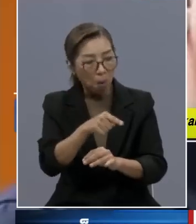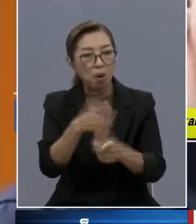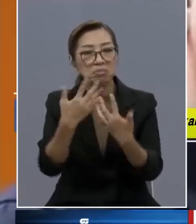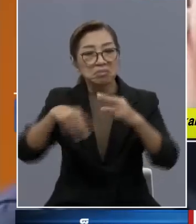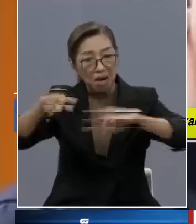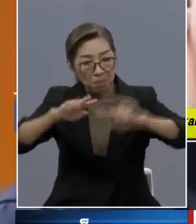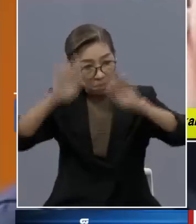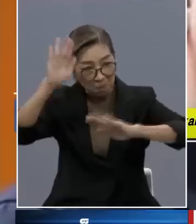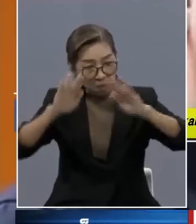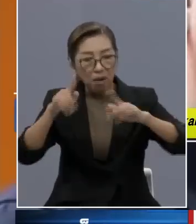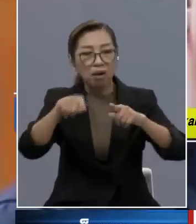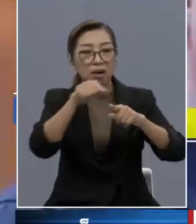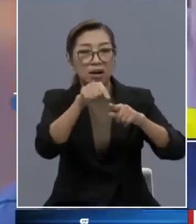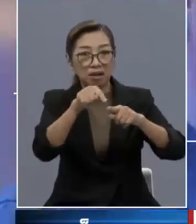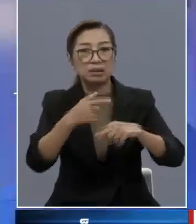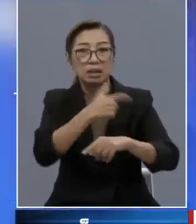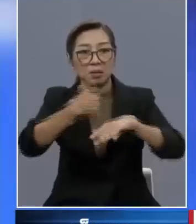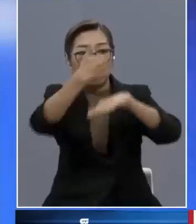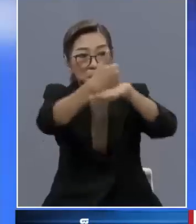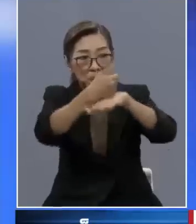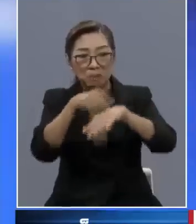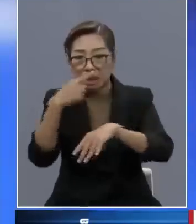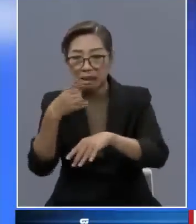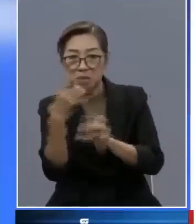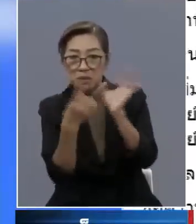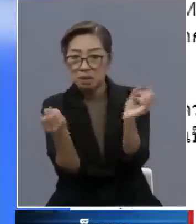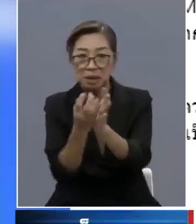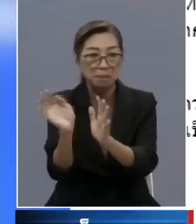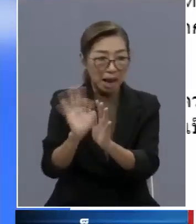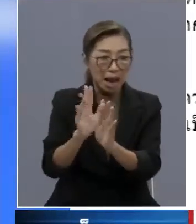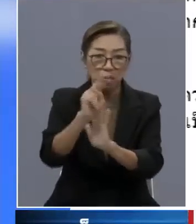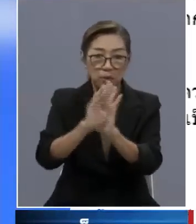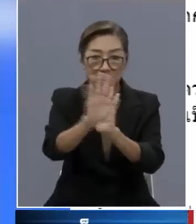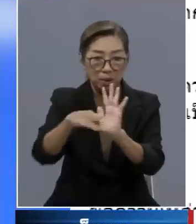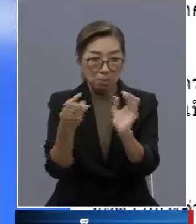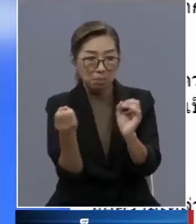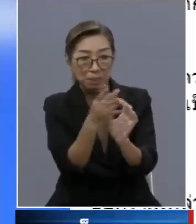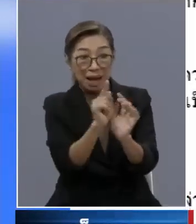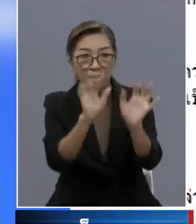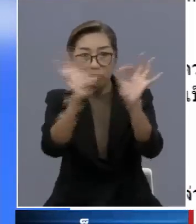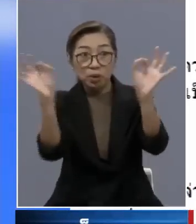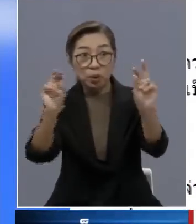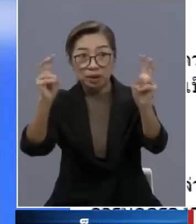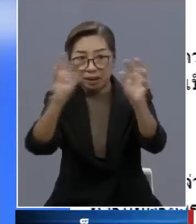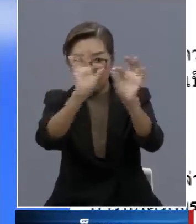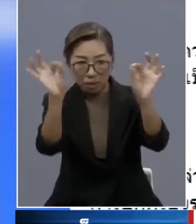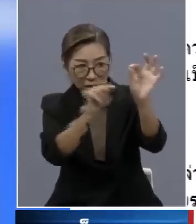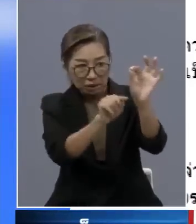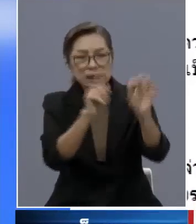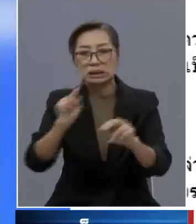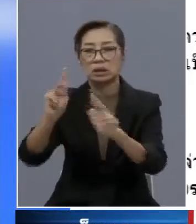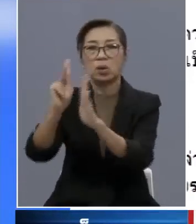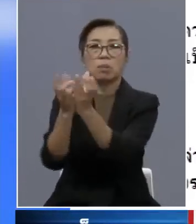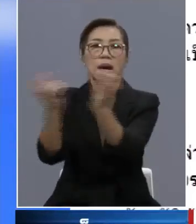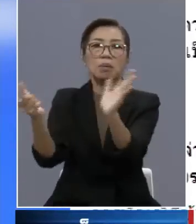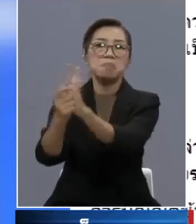ประมุขและการดำรงอยู่ในสถานะอันเป็นที่สักการะผู้ใดจะละเมิดไม่ได้ ข้อความนี้ปรากฏอยู่ในรัฐธรรมนูญอยู่แล้ว